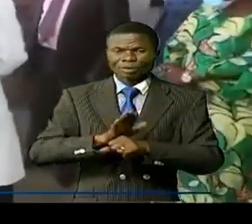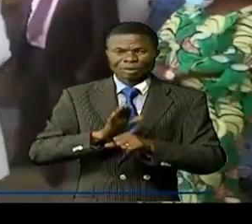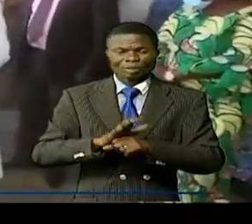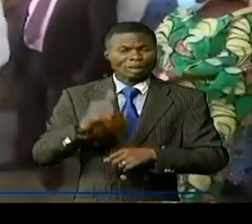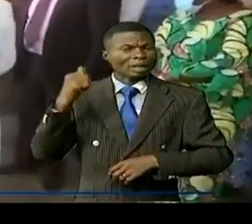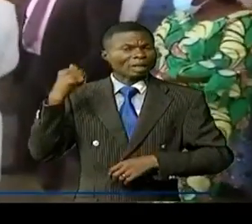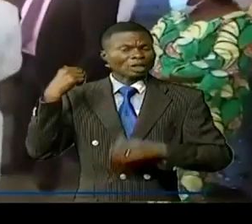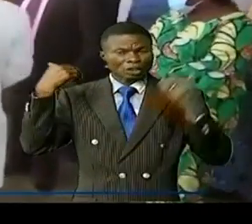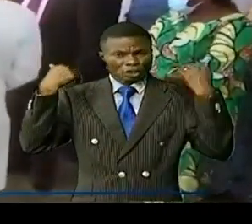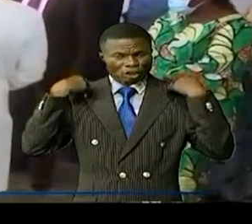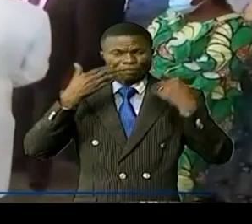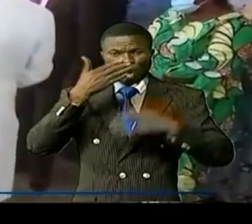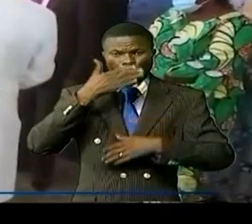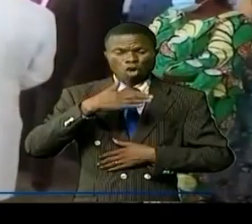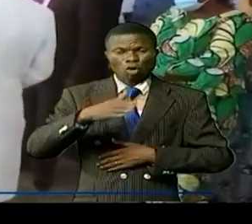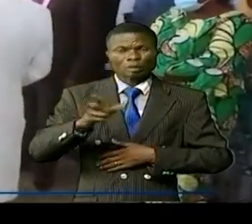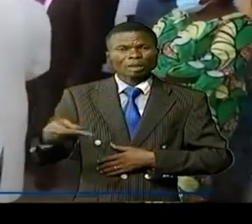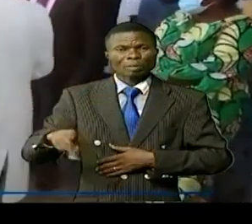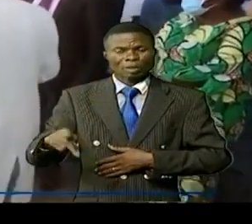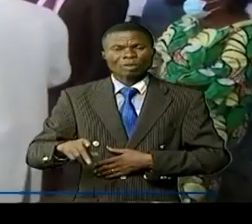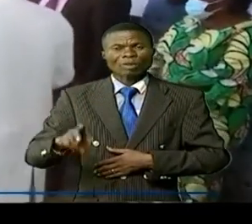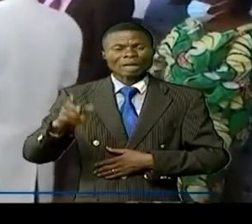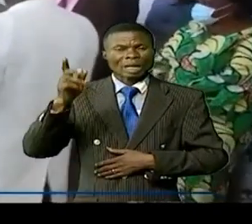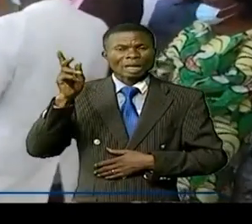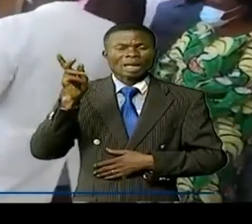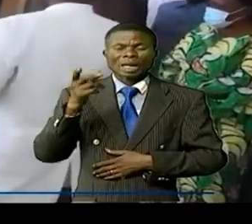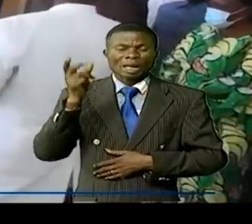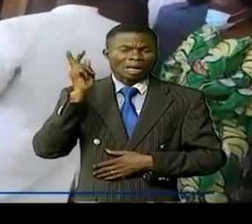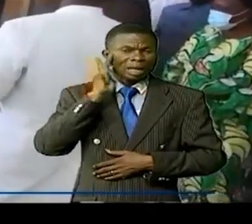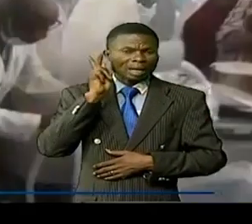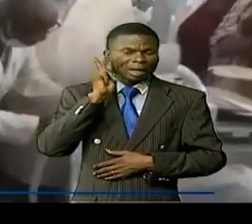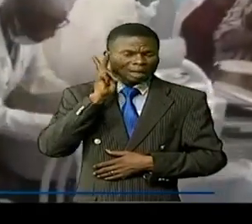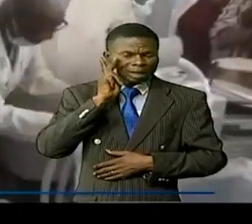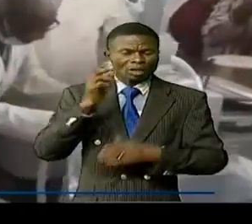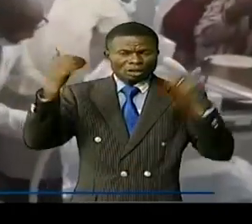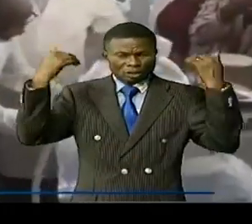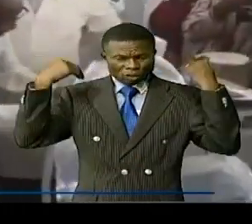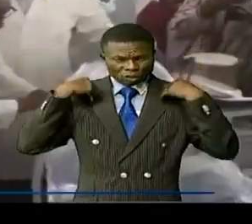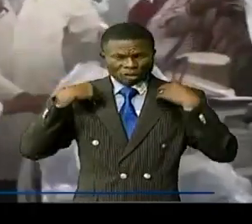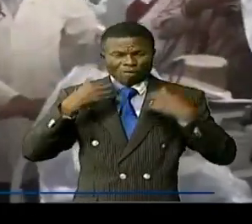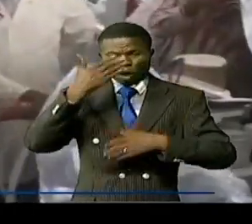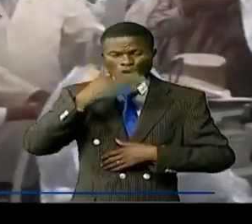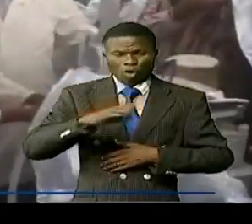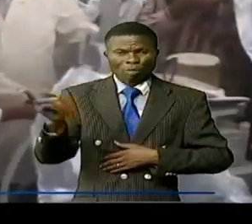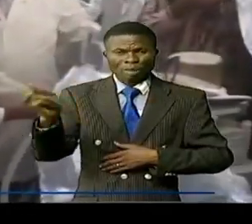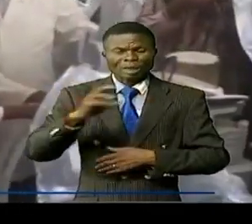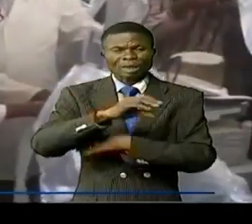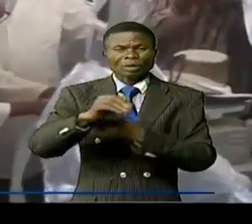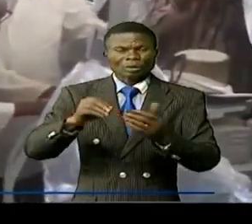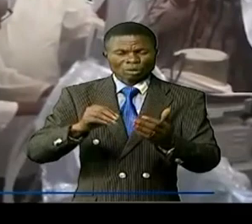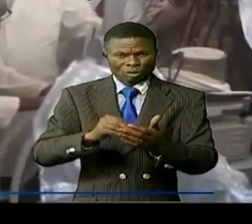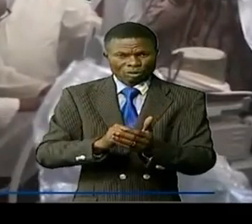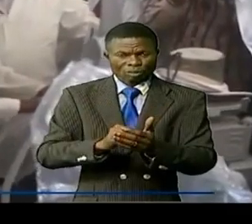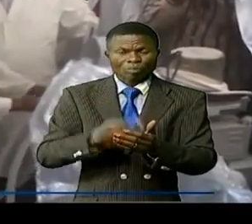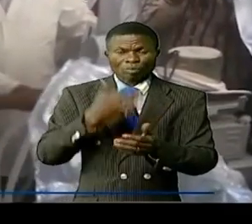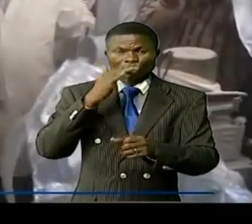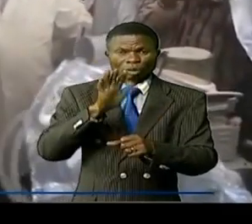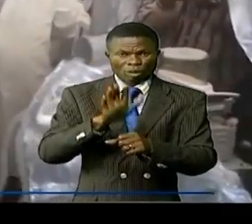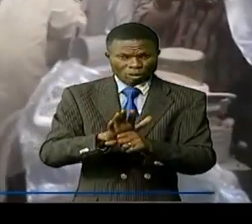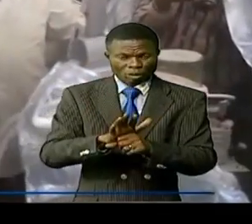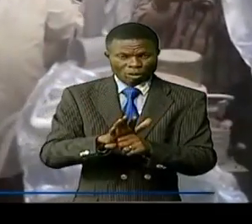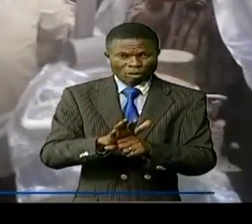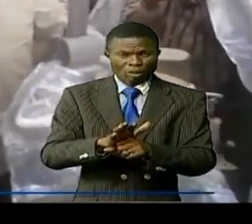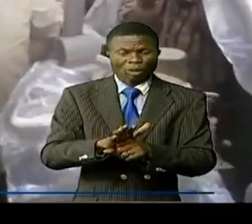médecins directeurs de l'hôpital provincial de Kananga et la chef des divisions provinciales de la santé du Kasaï central, qui ont rassuré qu'ils seront